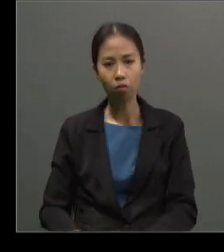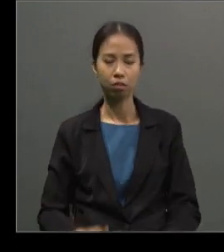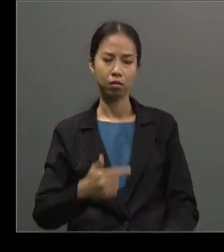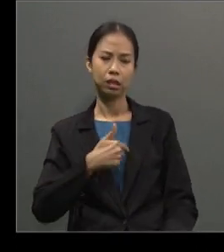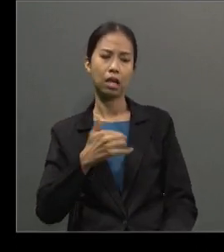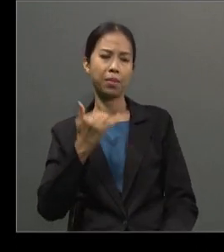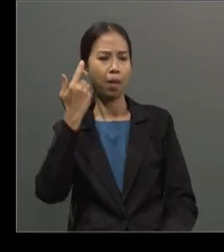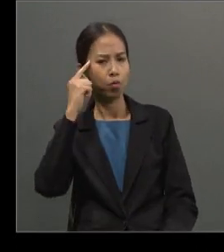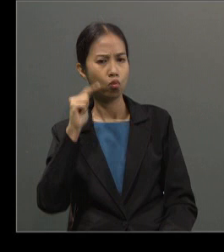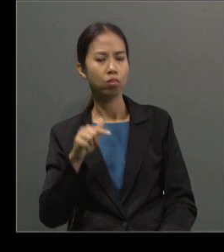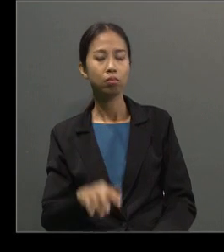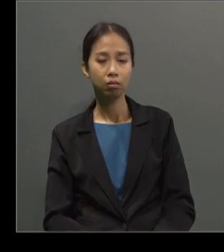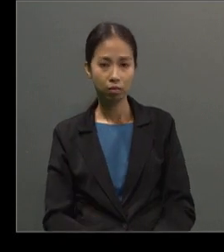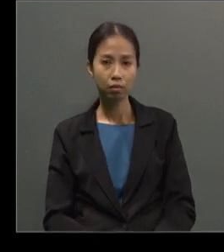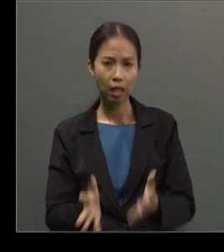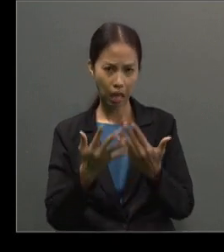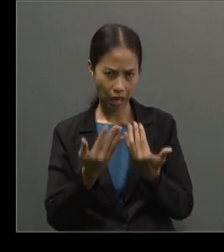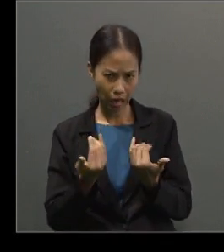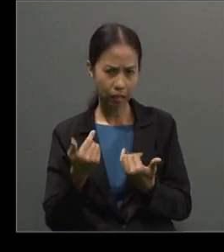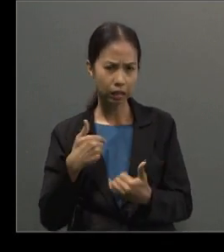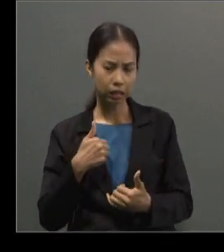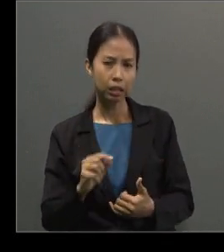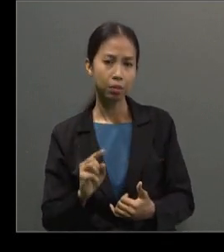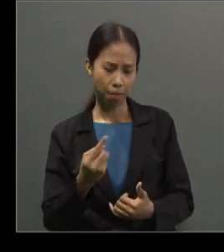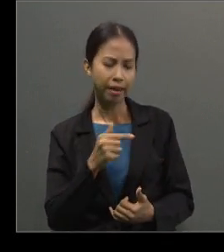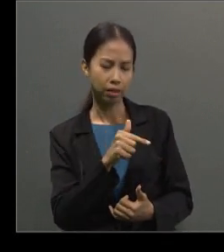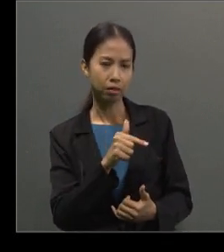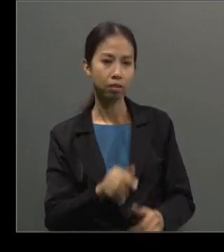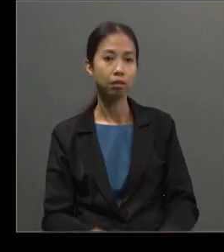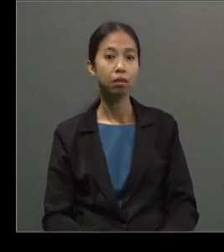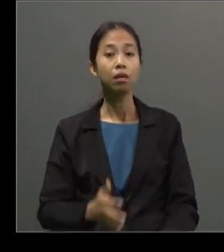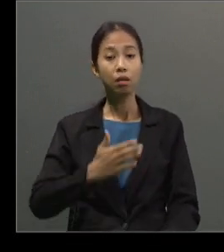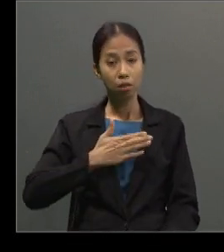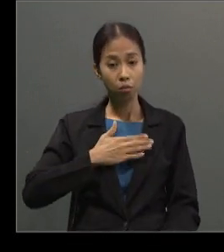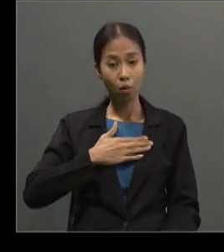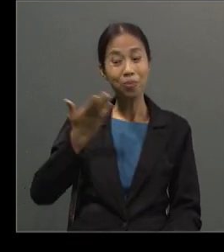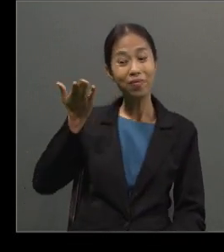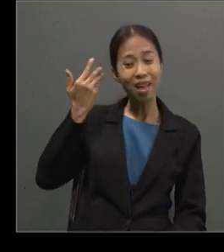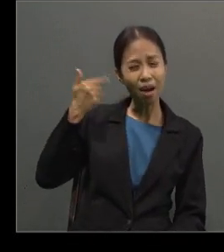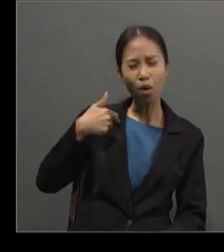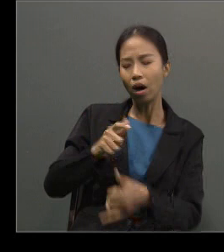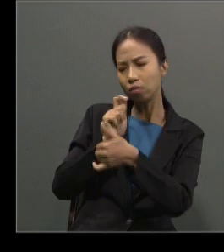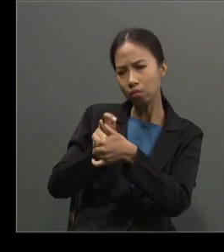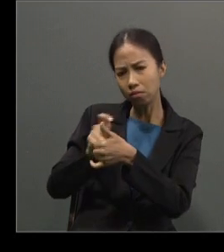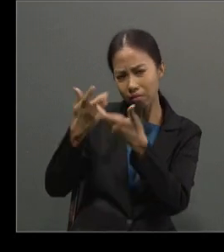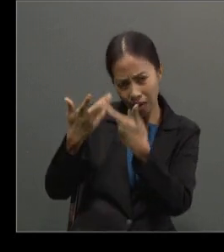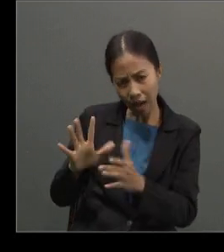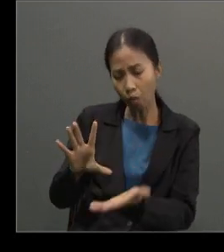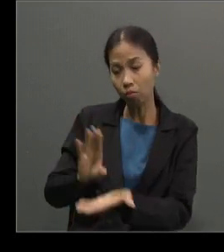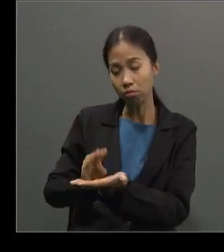ห็นอันนี้ตอนที่ทำที่ตุ้งหมาเองว่ะ ครับที่ผมทำสำนวนผมส่งไปที่ตุ้งหมาเองใช่ครับ